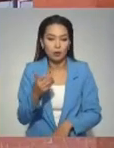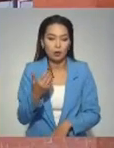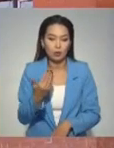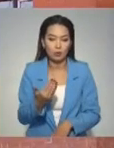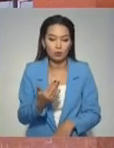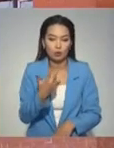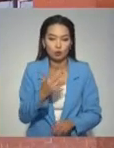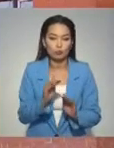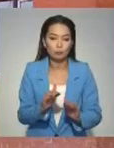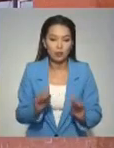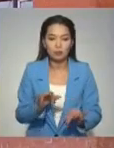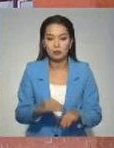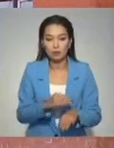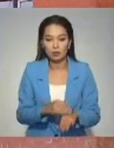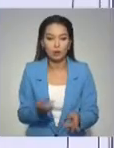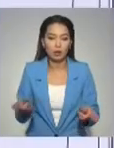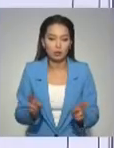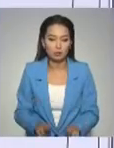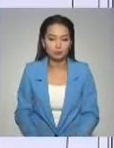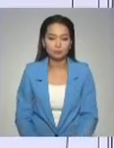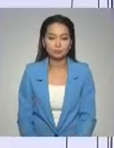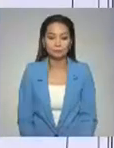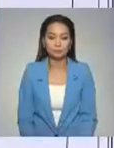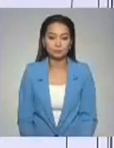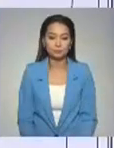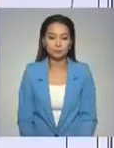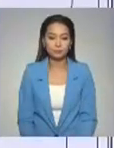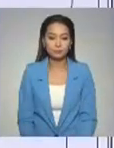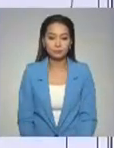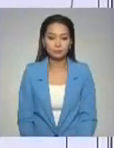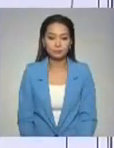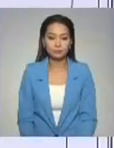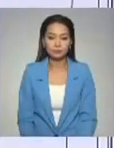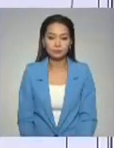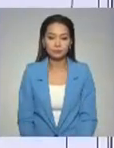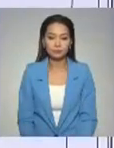шейітте 3 баласы қалды. Абзал Құрманкин, Евгений Мутыл, Астана Таймс, Петропавл.